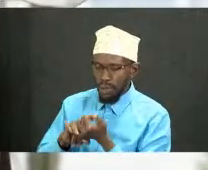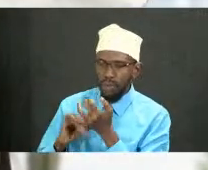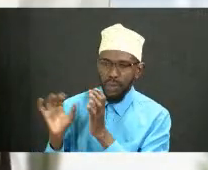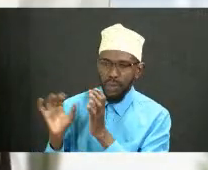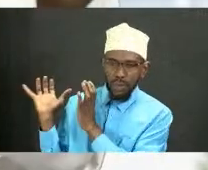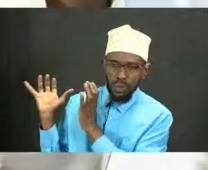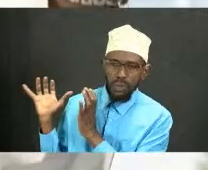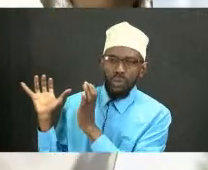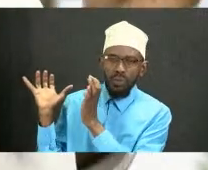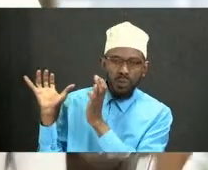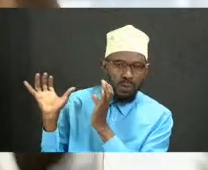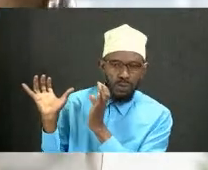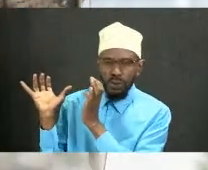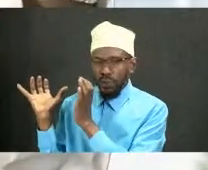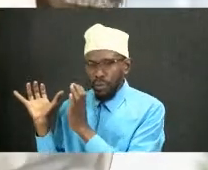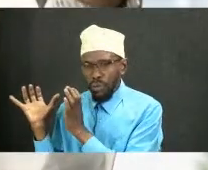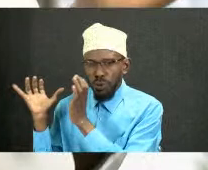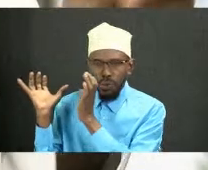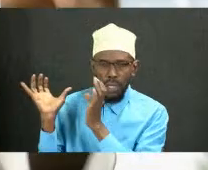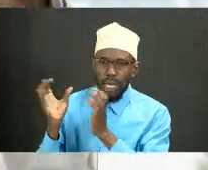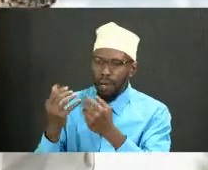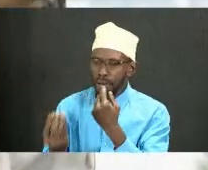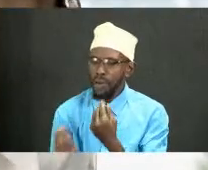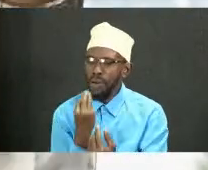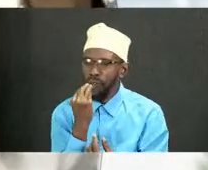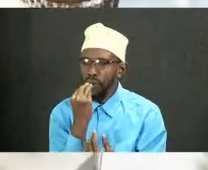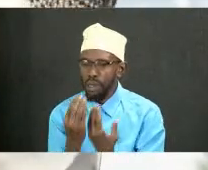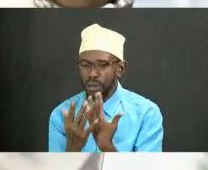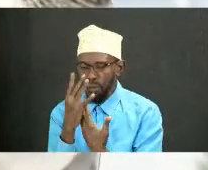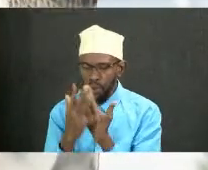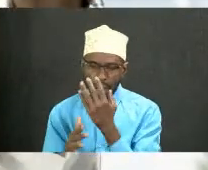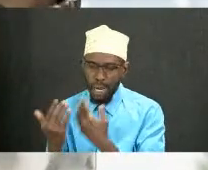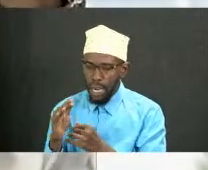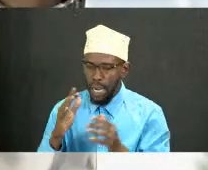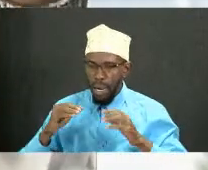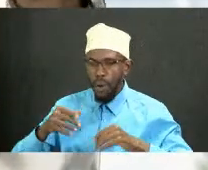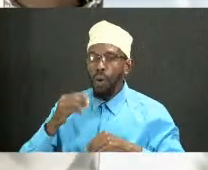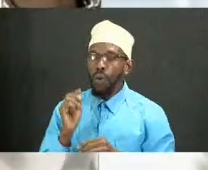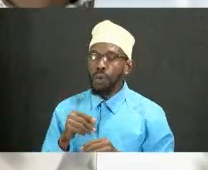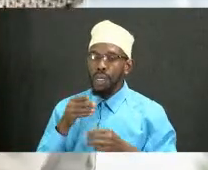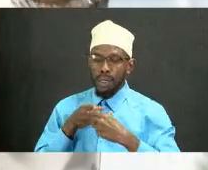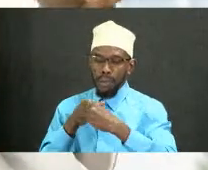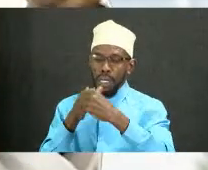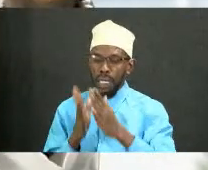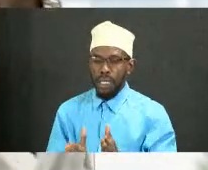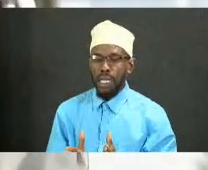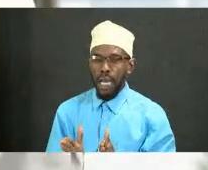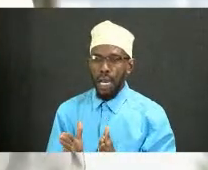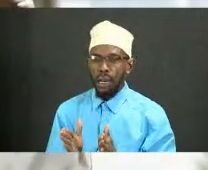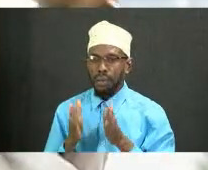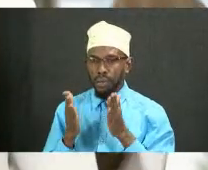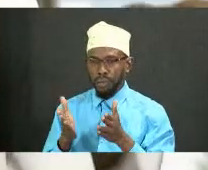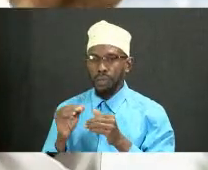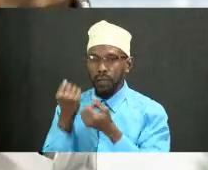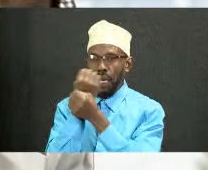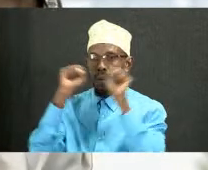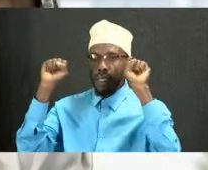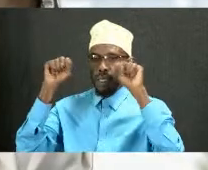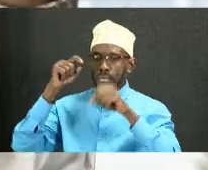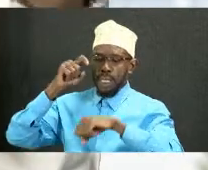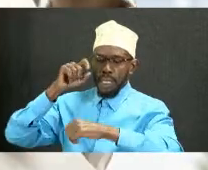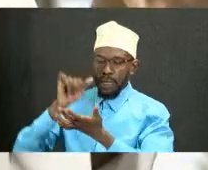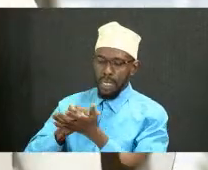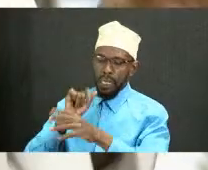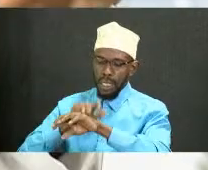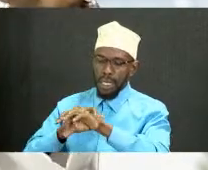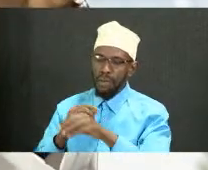wakaja wakawaosha wale watoto wakawapikia. Na Umar mwenyewe kama khalifa wakati ule, kiongozi tunaweza kuchukua ndio rais wakati